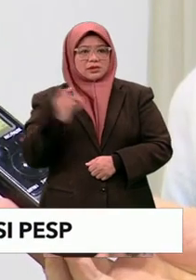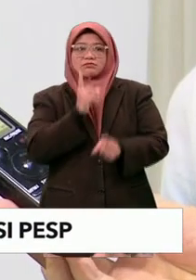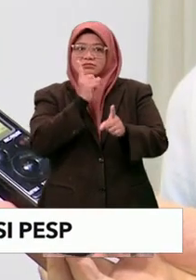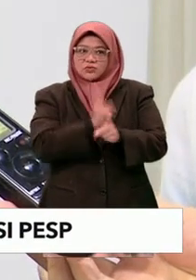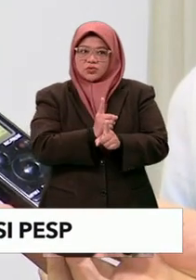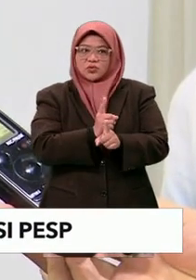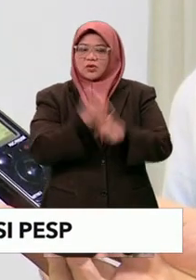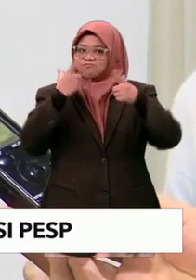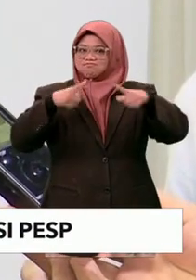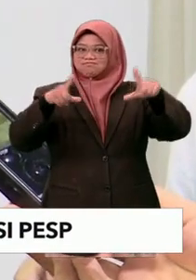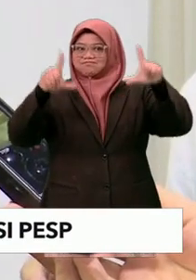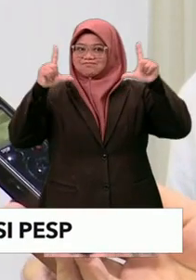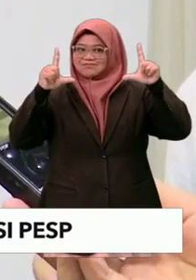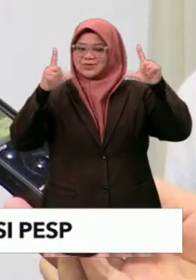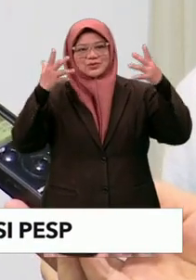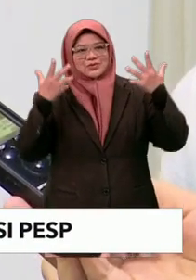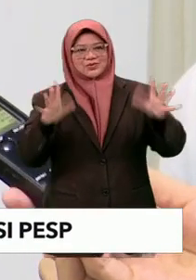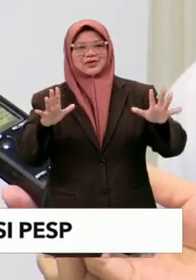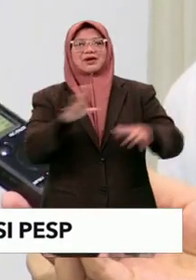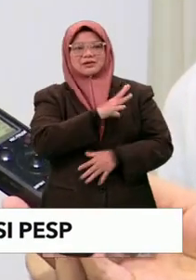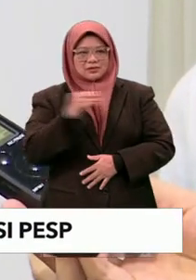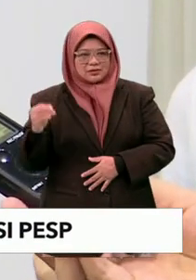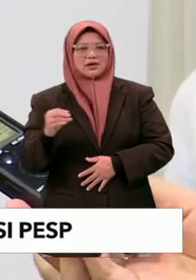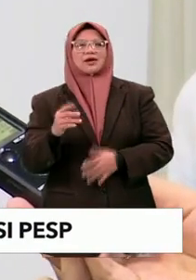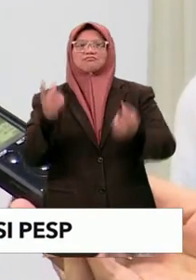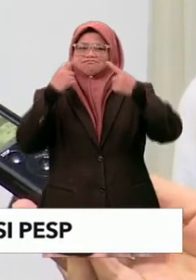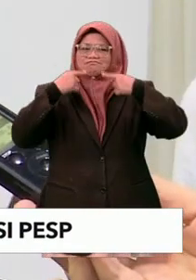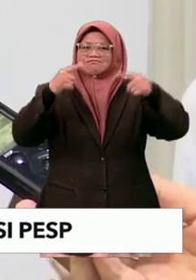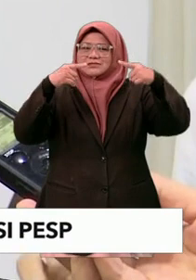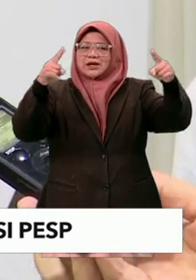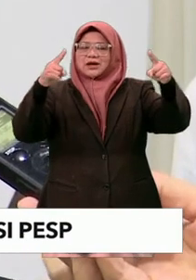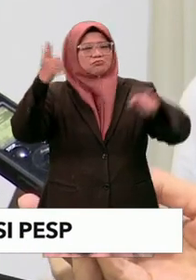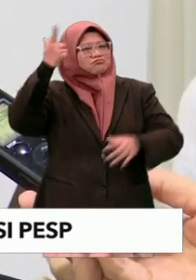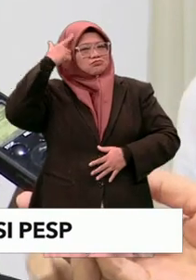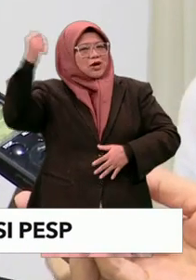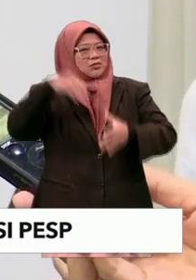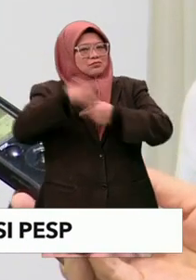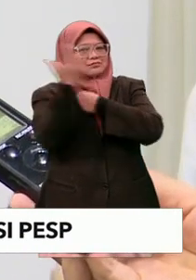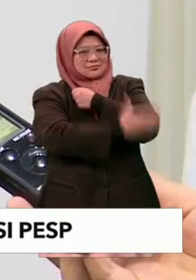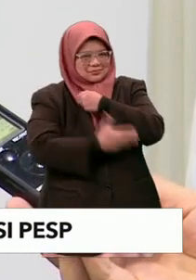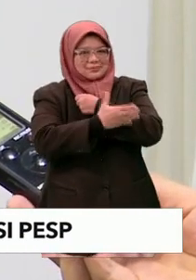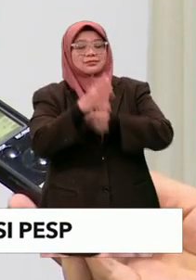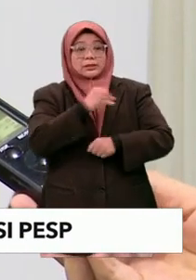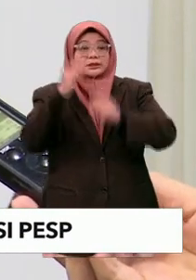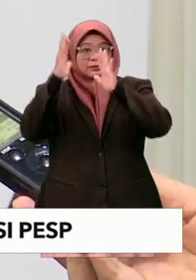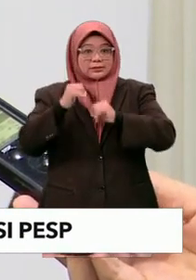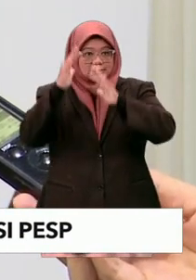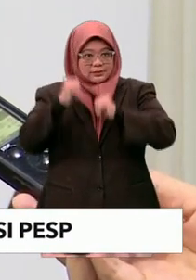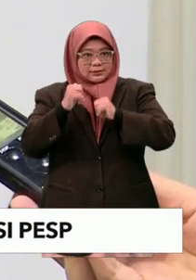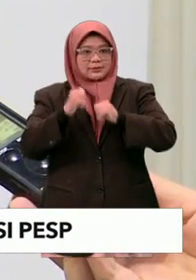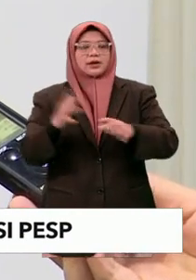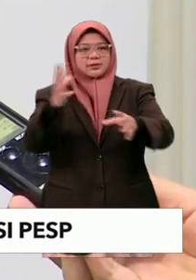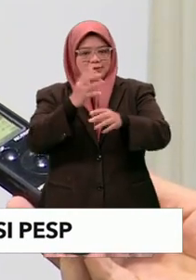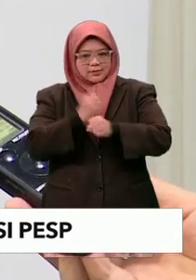merupakan nama yang begitu besar yang sangat terkenal even di luar negara, dan saya harap dengan